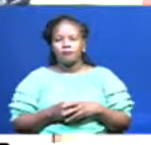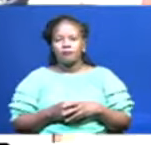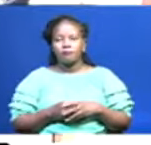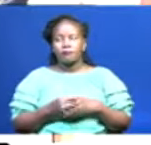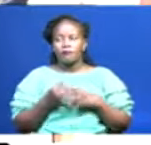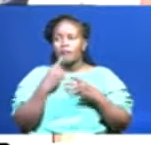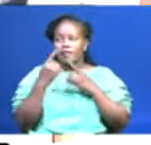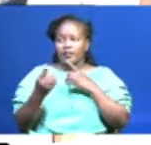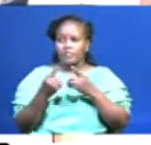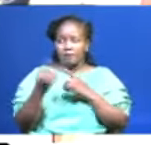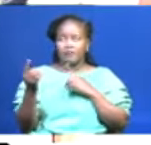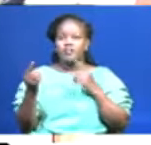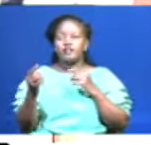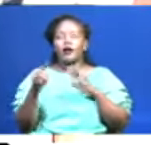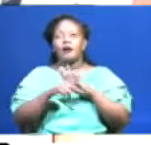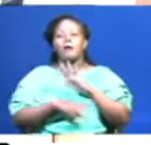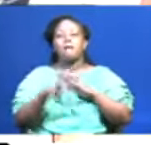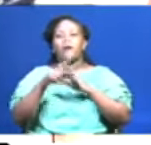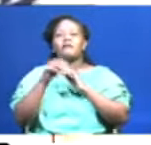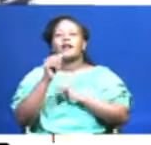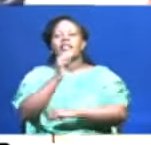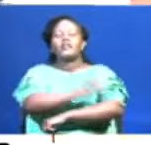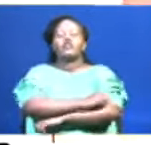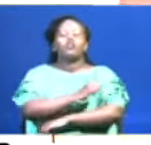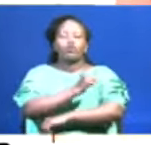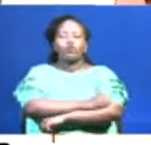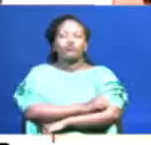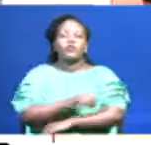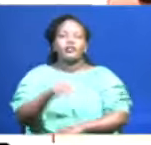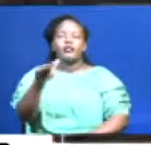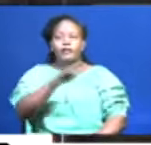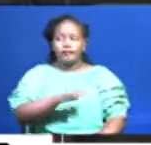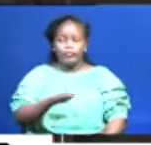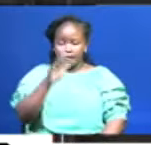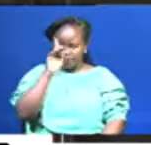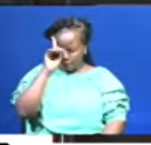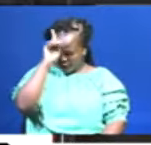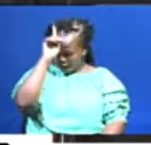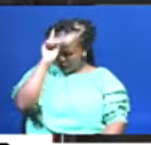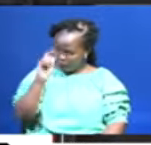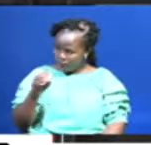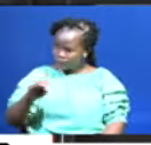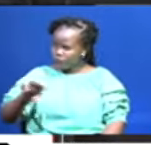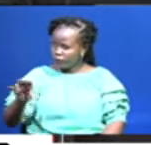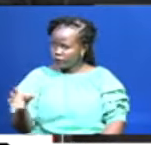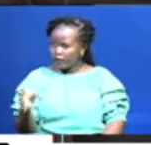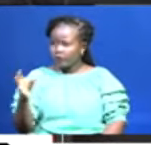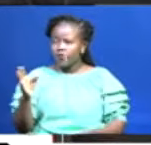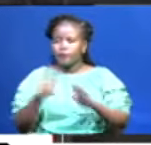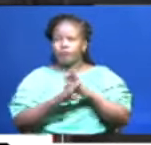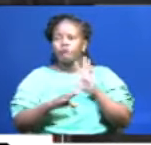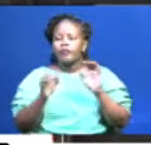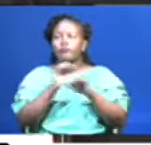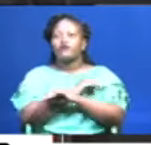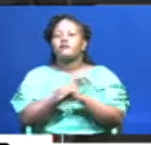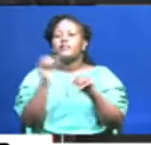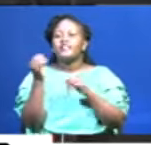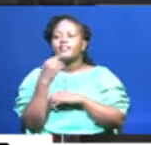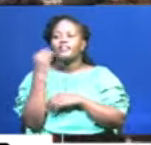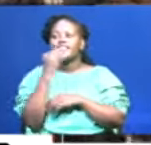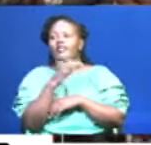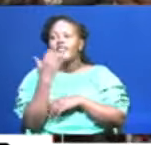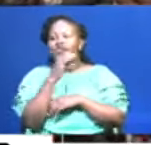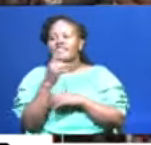Akizungumza katika shule ya msingi ya Ndiara katika eneo bunge la Kipipiri, kaunti ya Nyandarua, naibu rais alisema kuwa serikali